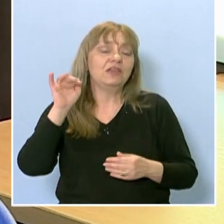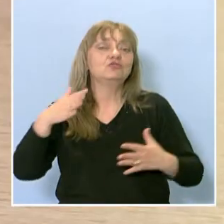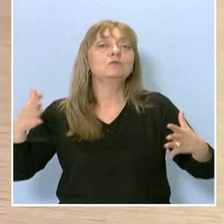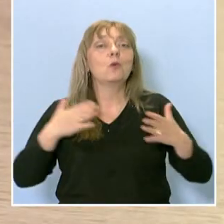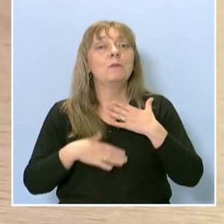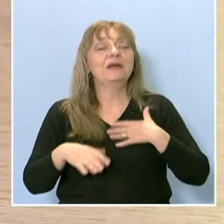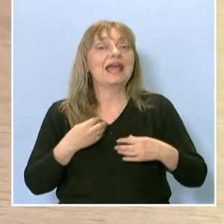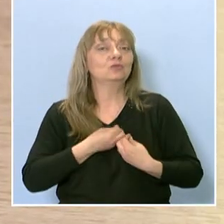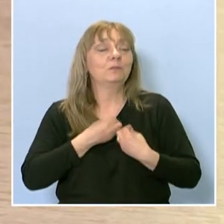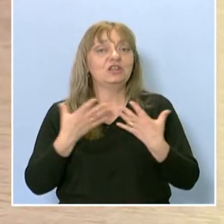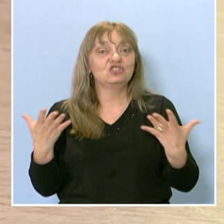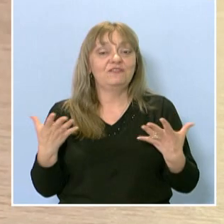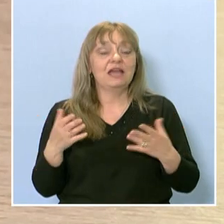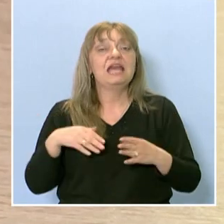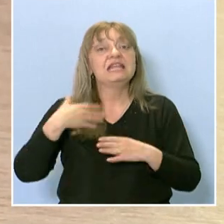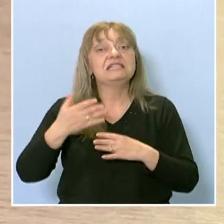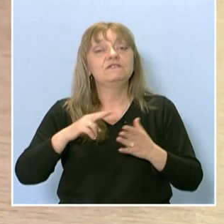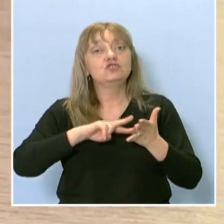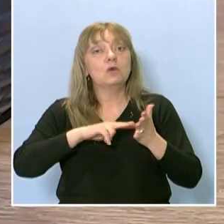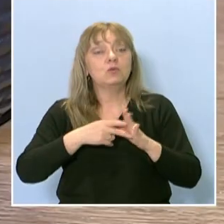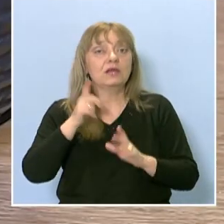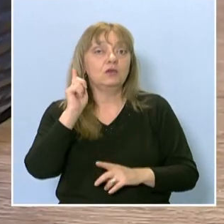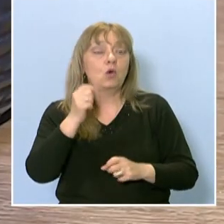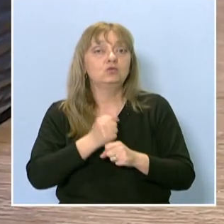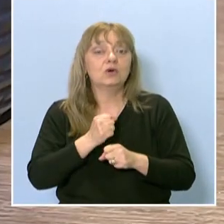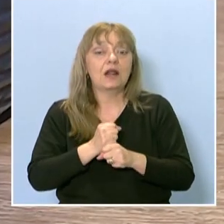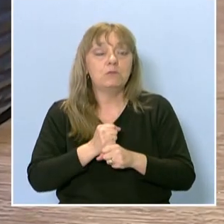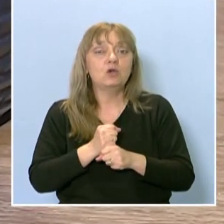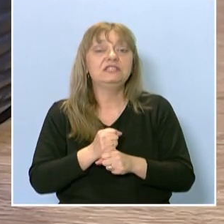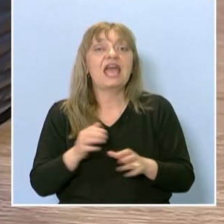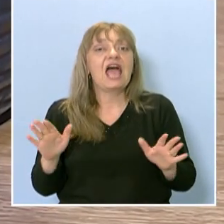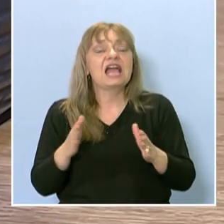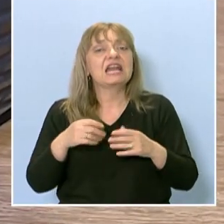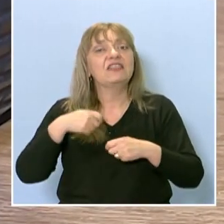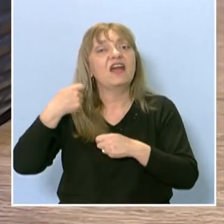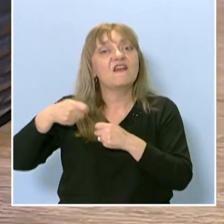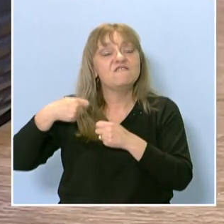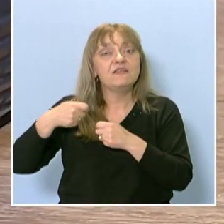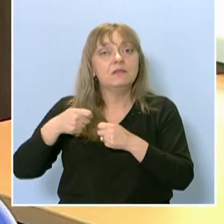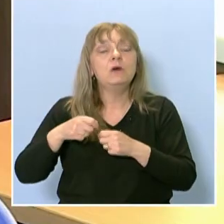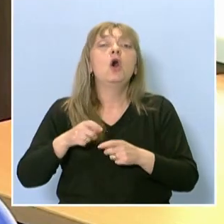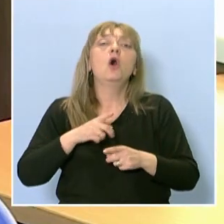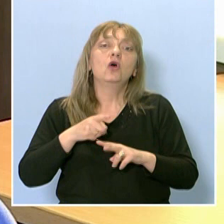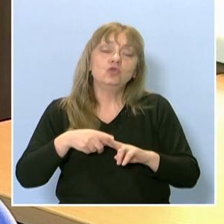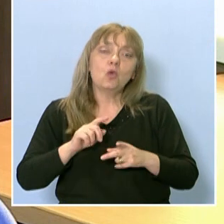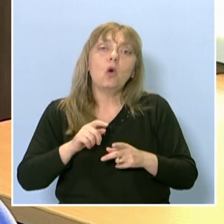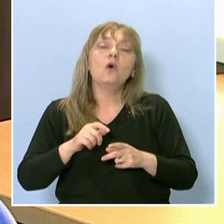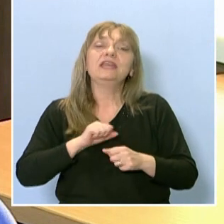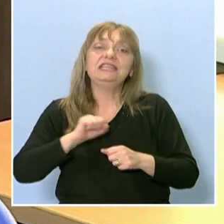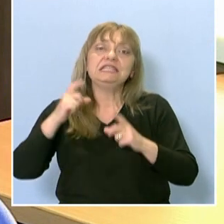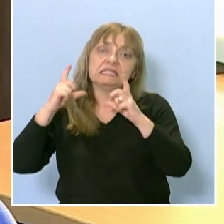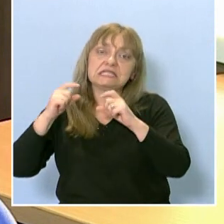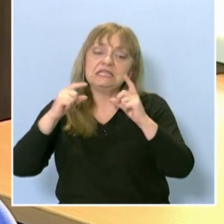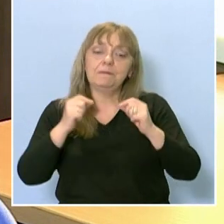преживяване. Следващият проект, по който работи Божана в киношколата, е кратък филм, но се занимава и с фотография. В снимките